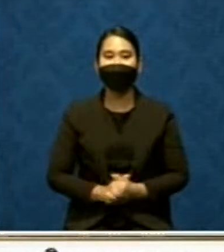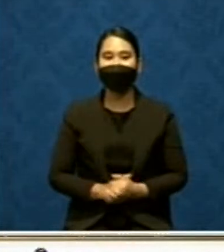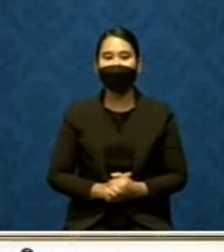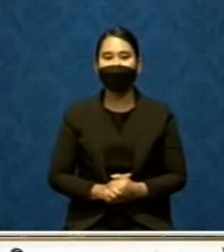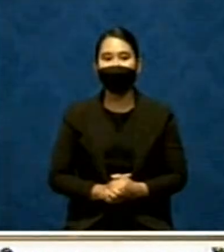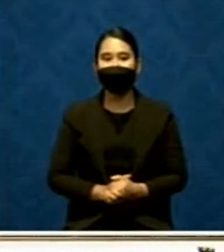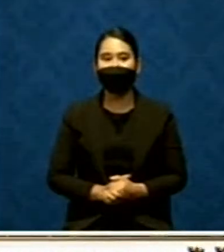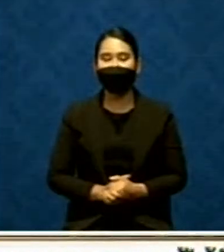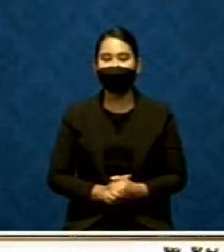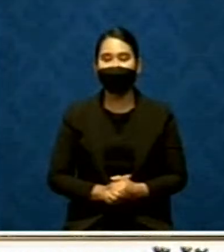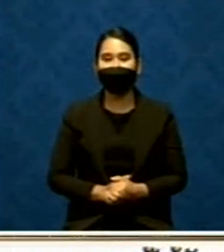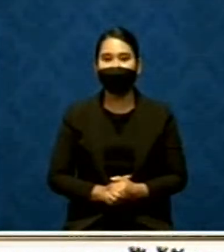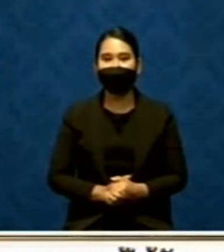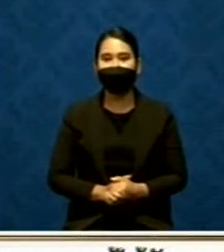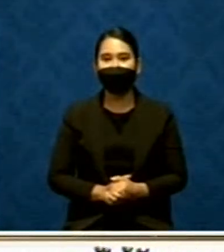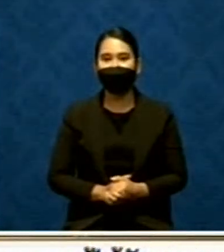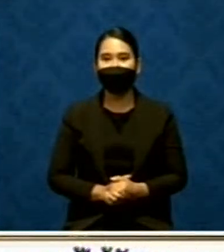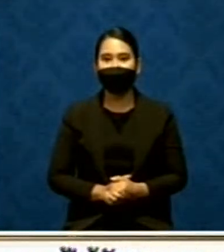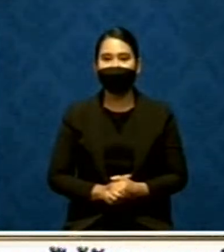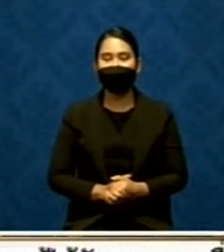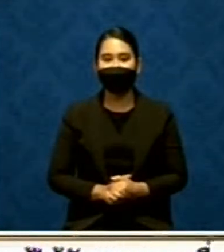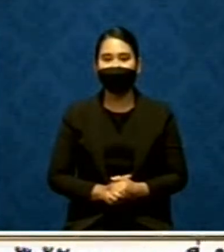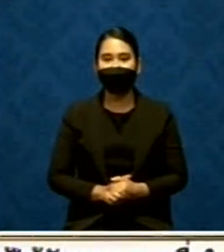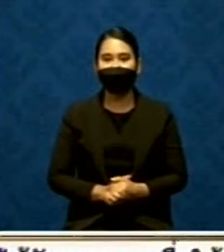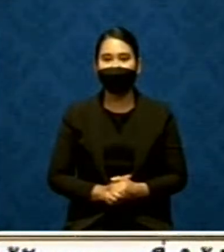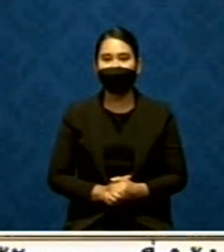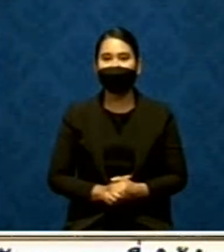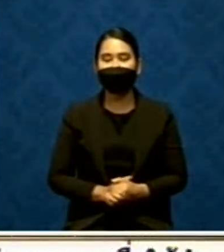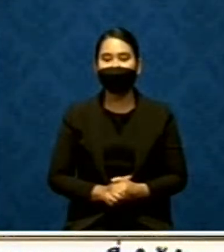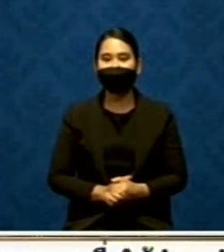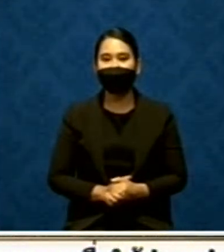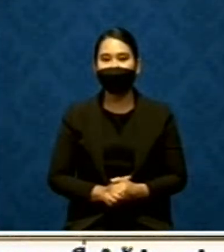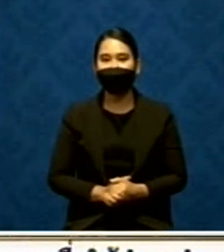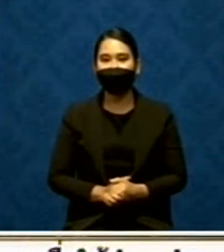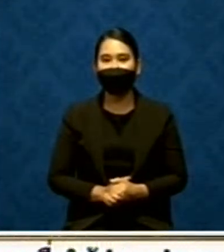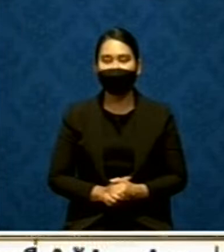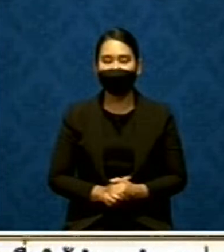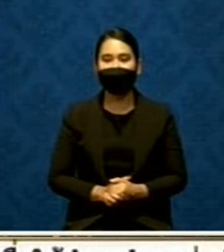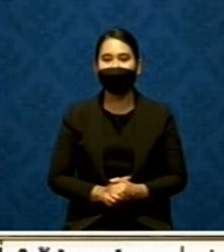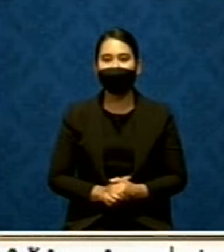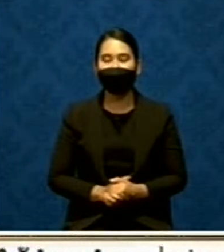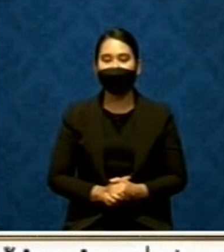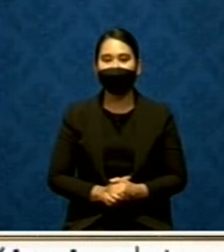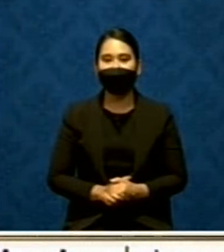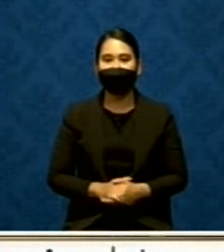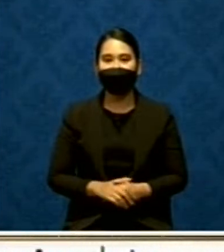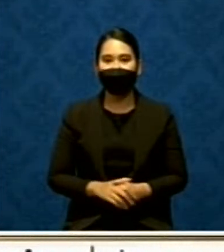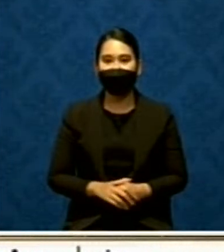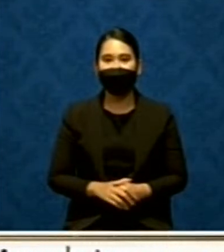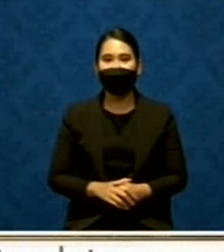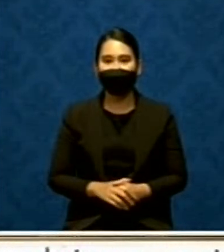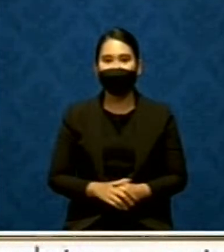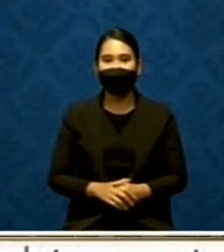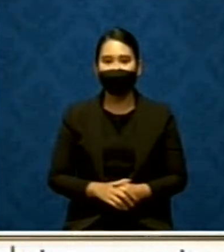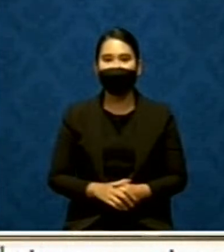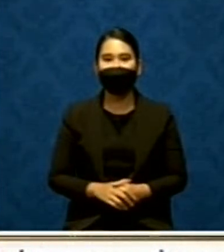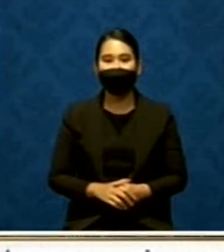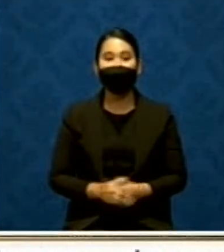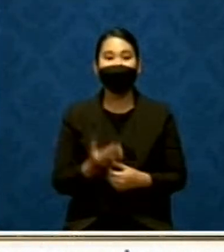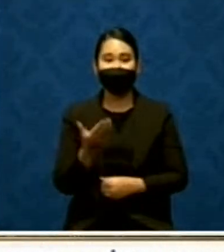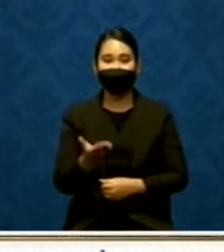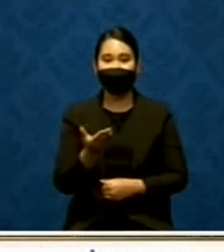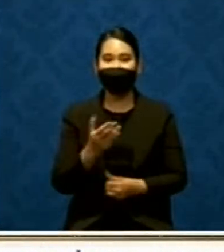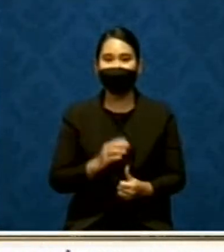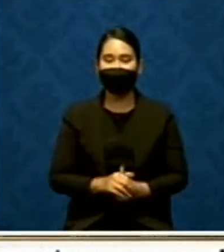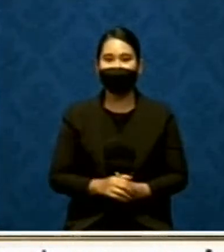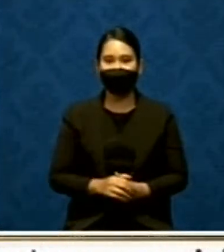วยเหลือคุณจุลพันธ์อมรวิวัฒน์แล้วก็มาคุณภาคินสมมิตรธนกุลนะครับขอเชิญคุณ